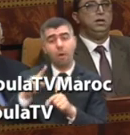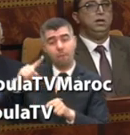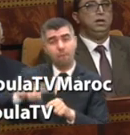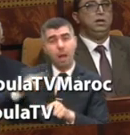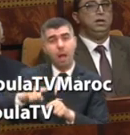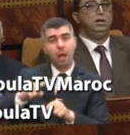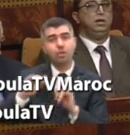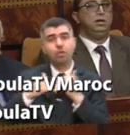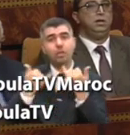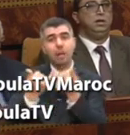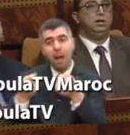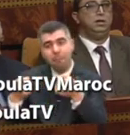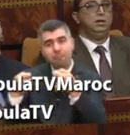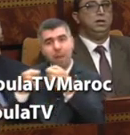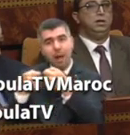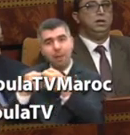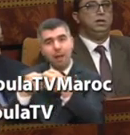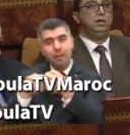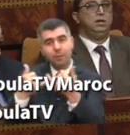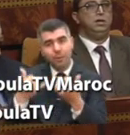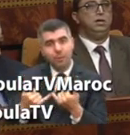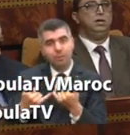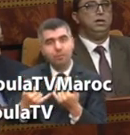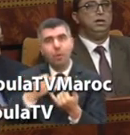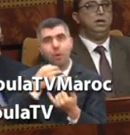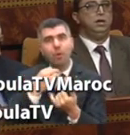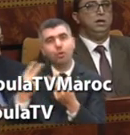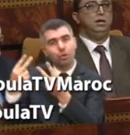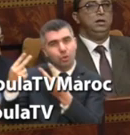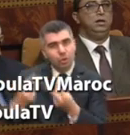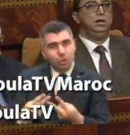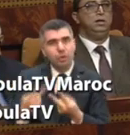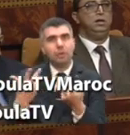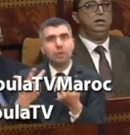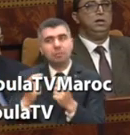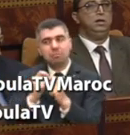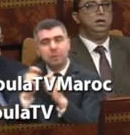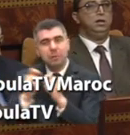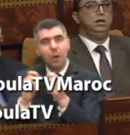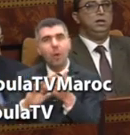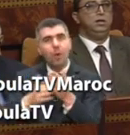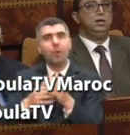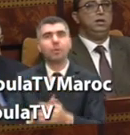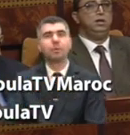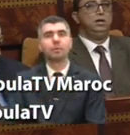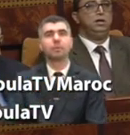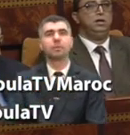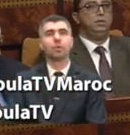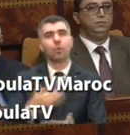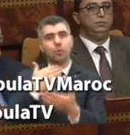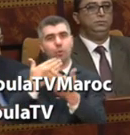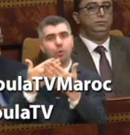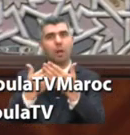الجلسة العامة ديال الاثنين باش يحيدوا لنا الإحراج ونبقاو نجيو نحضروا باش يمكننا ما نخلوش الكراسي فارغة. شكرا.